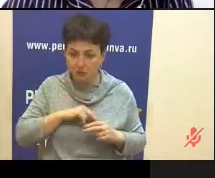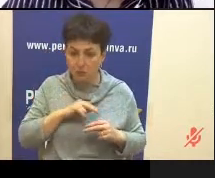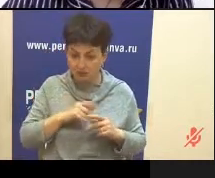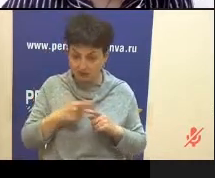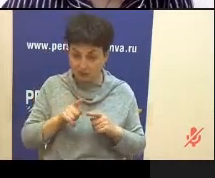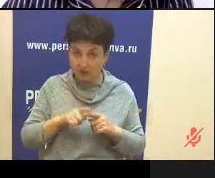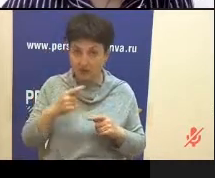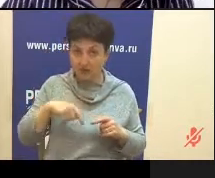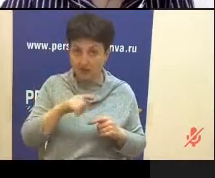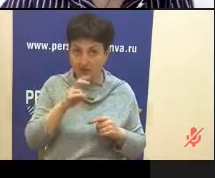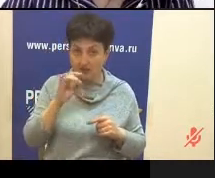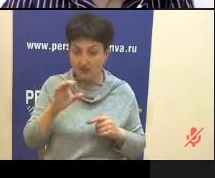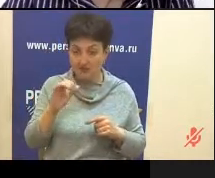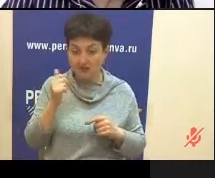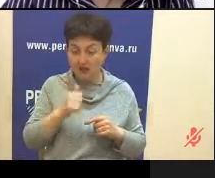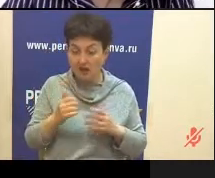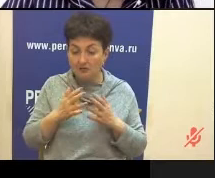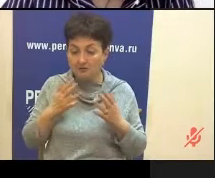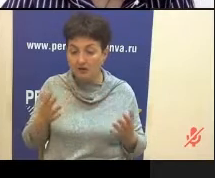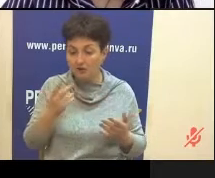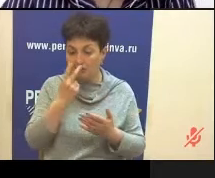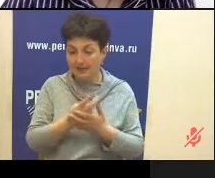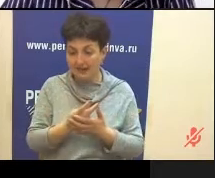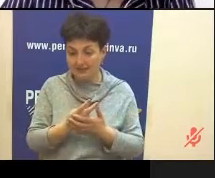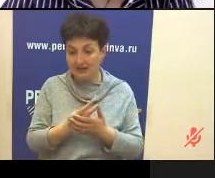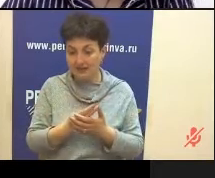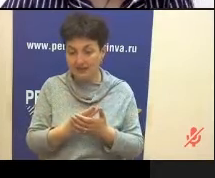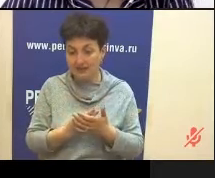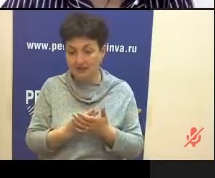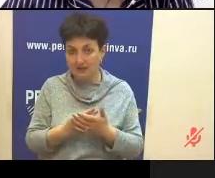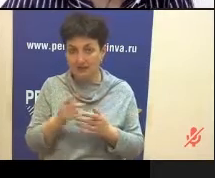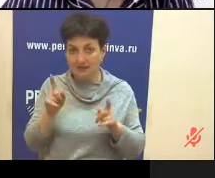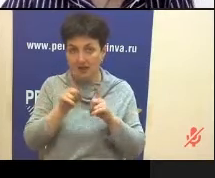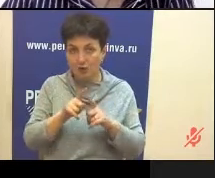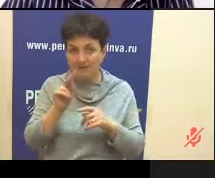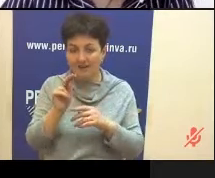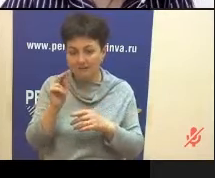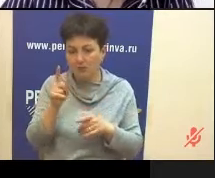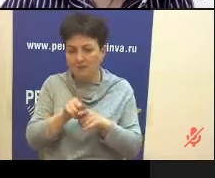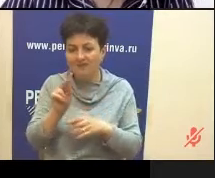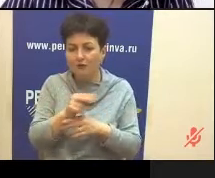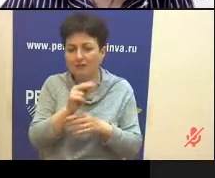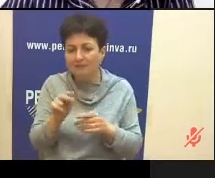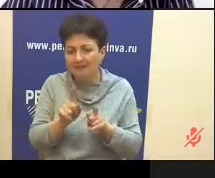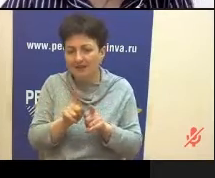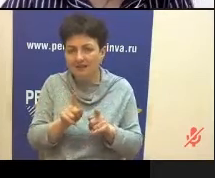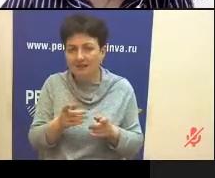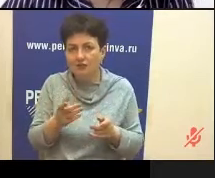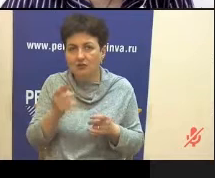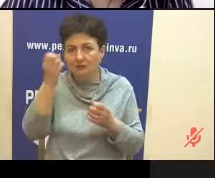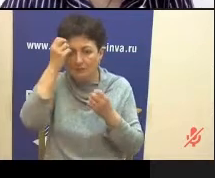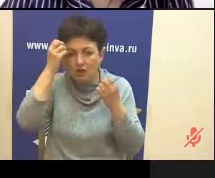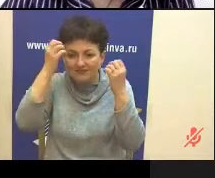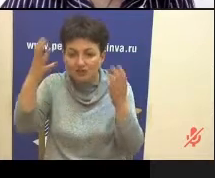которой вы трудитесь. Вот это для нас самый большой, как мне кажется, показатель такого воспитания,